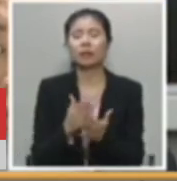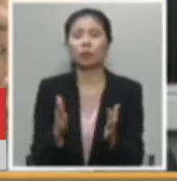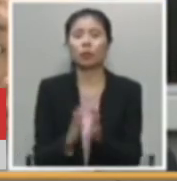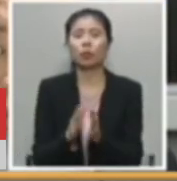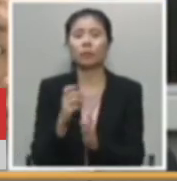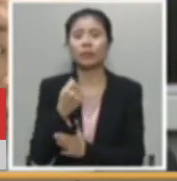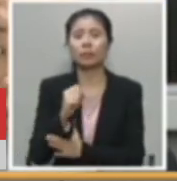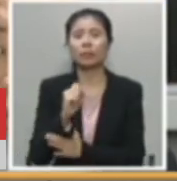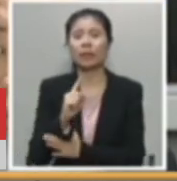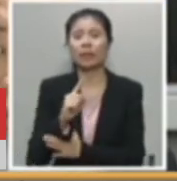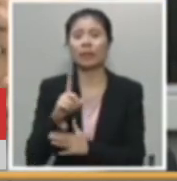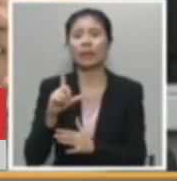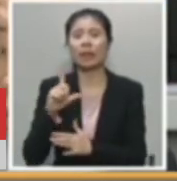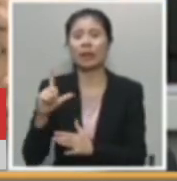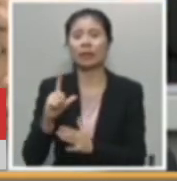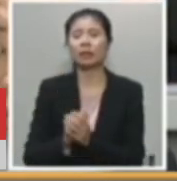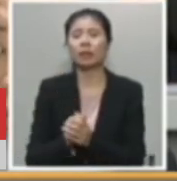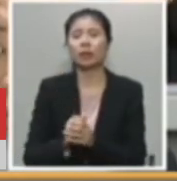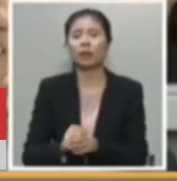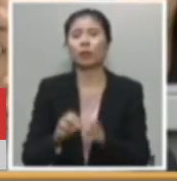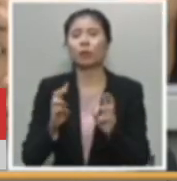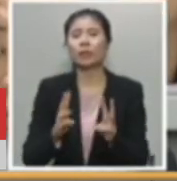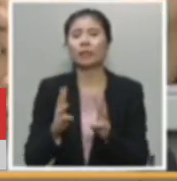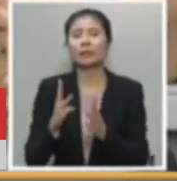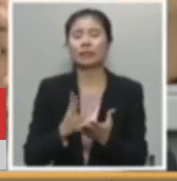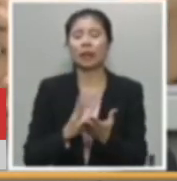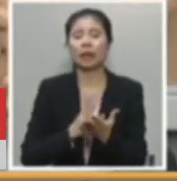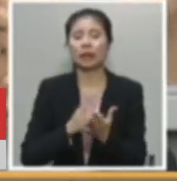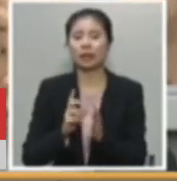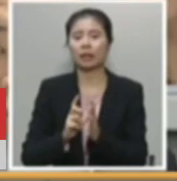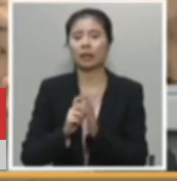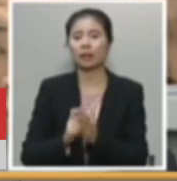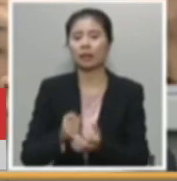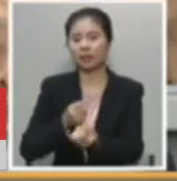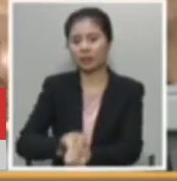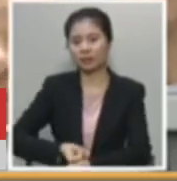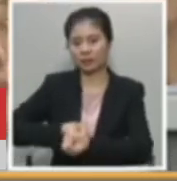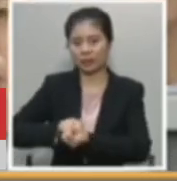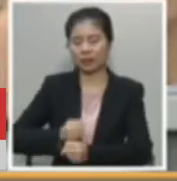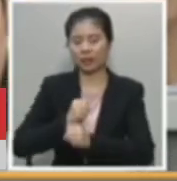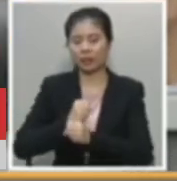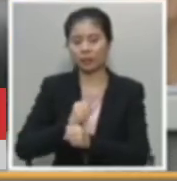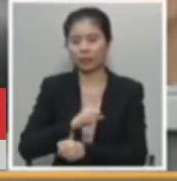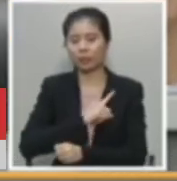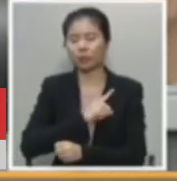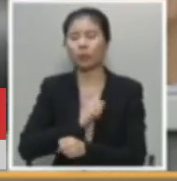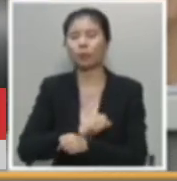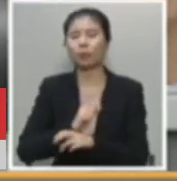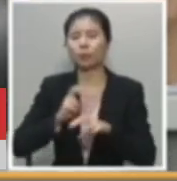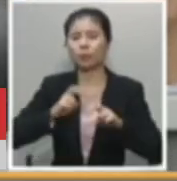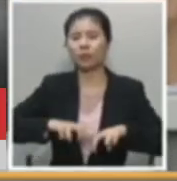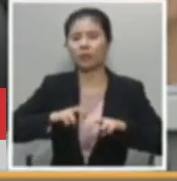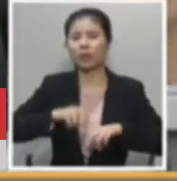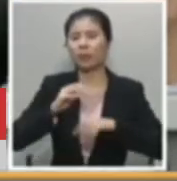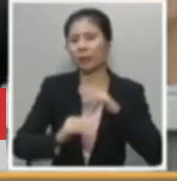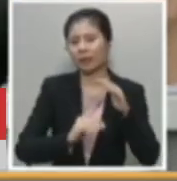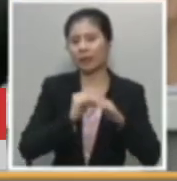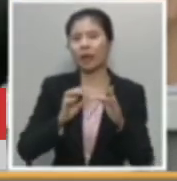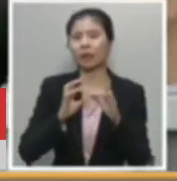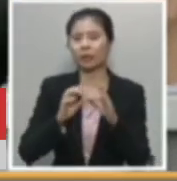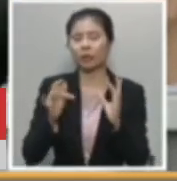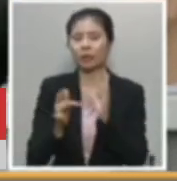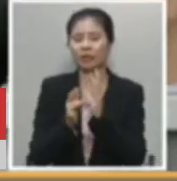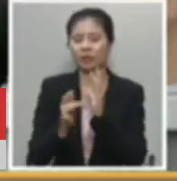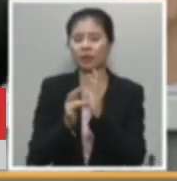กรมวิชาการทางเกษตรมีหน้าที่ศึกษาวิจัยพัฒนา ถ่ายทอดเทคโนโลยีท่านประธานครับที่บ้านผ